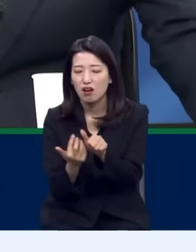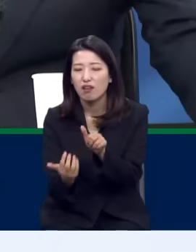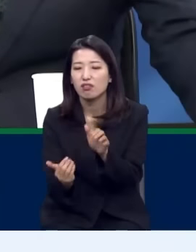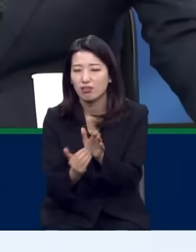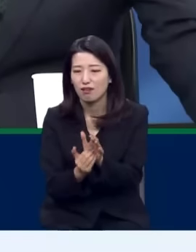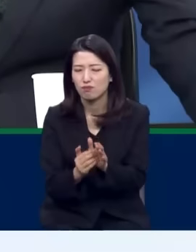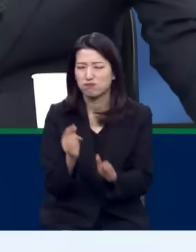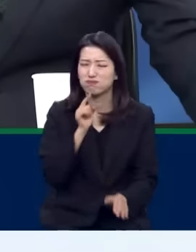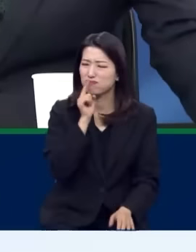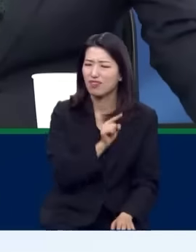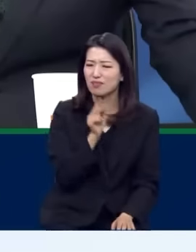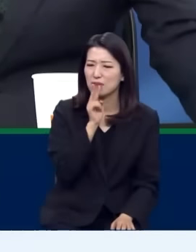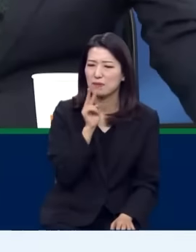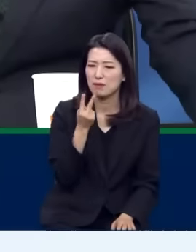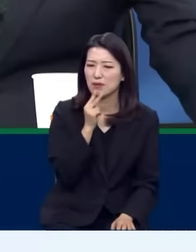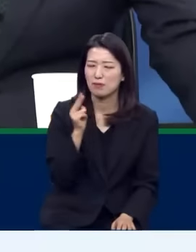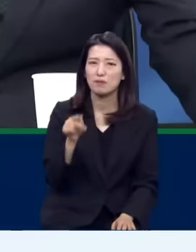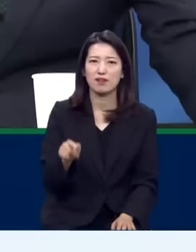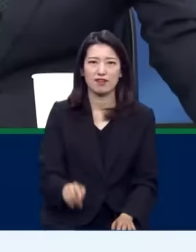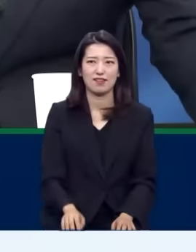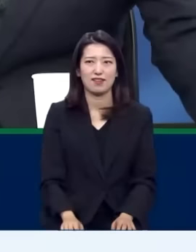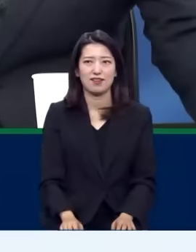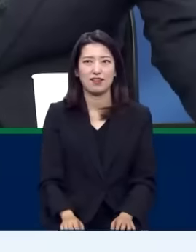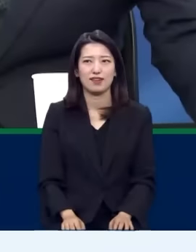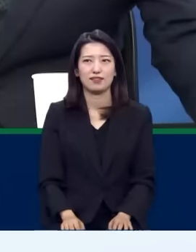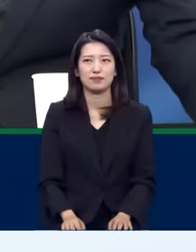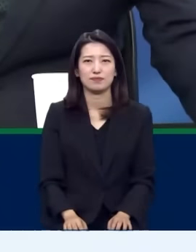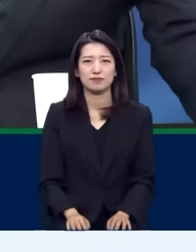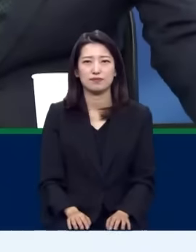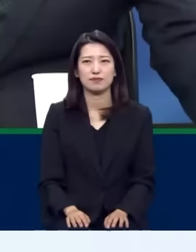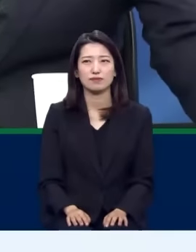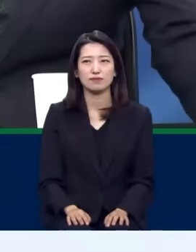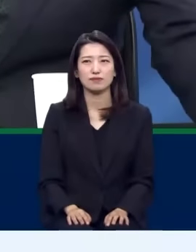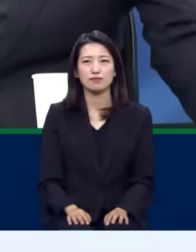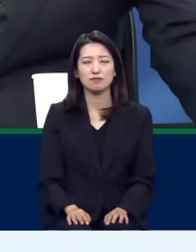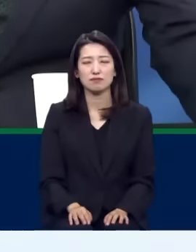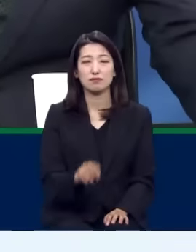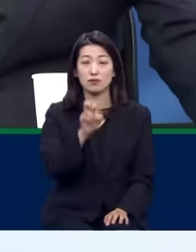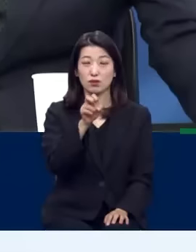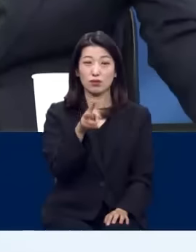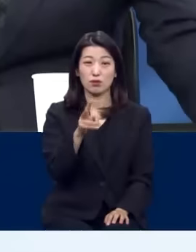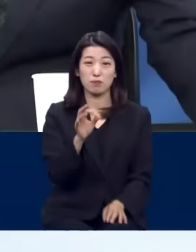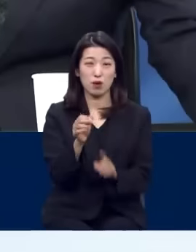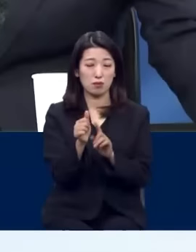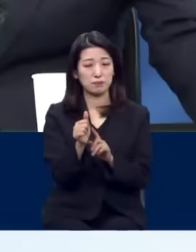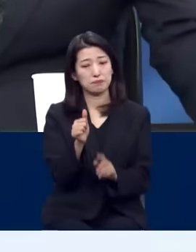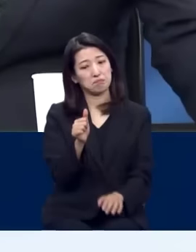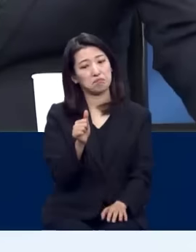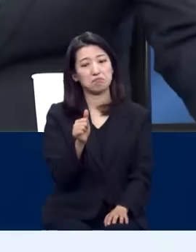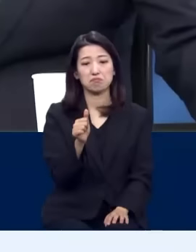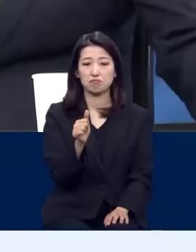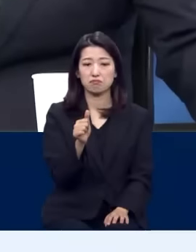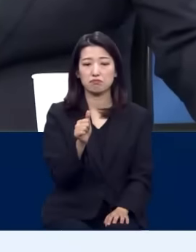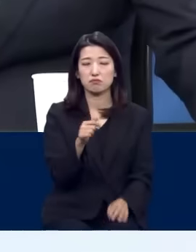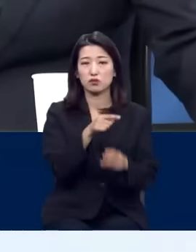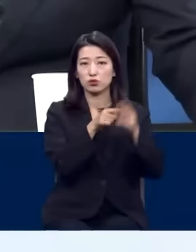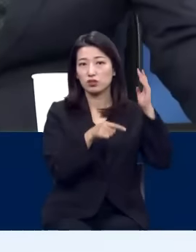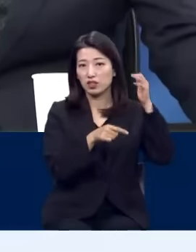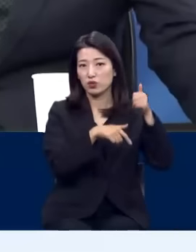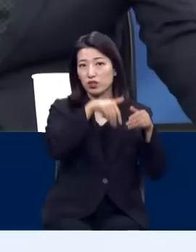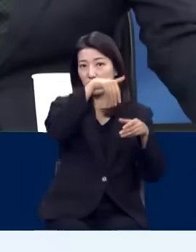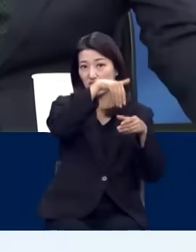최근에만 해도 방송사에서 여러 가지 얘기 나온 거 보면 그 당선 이후에도 어 통화은